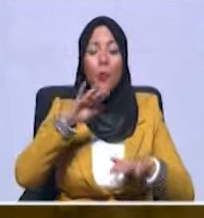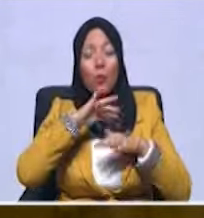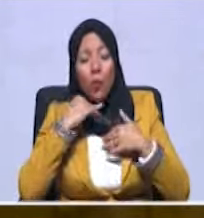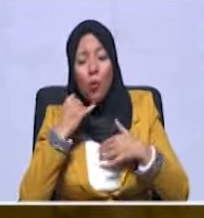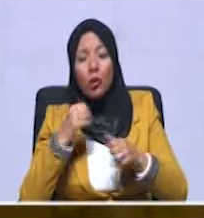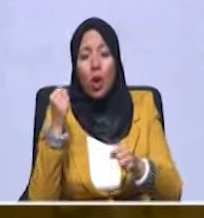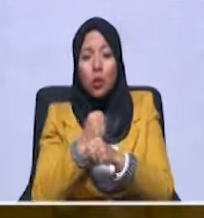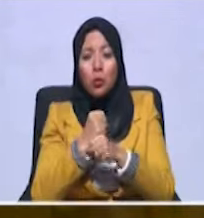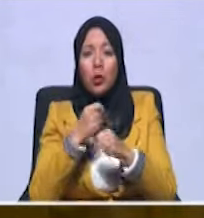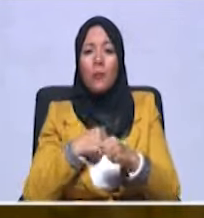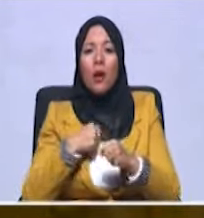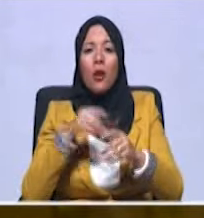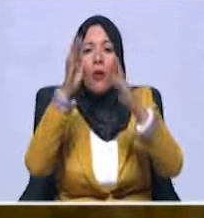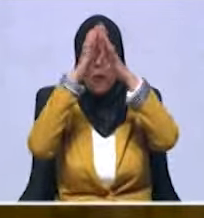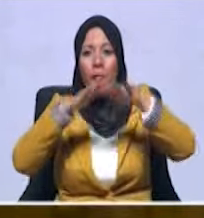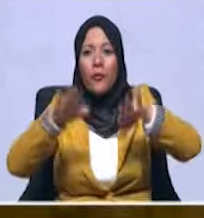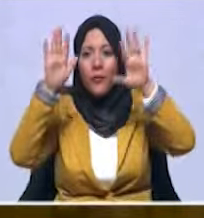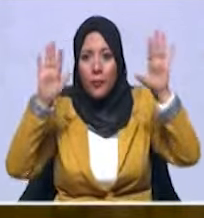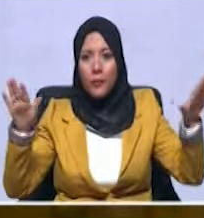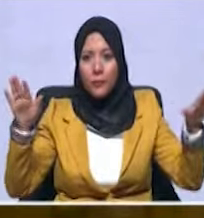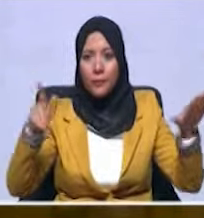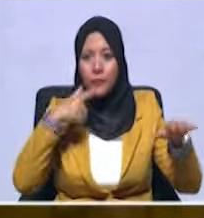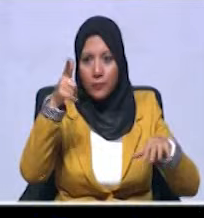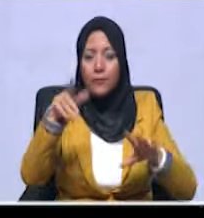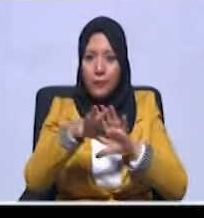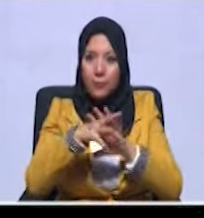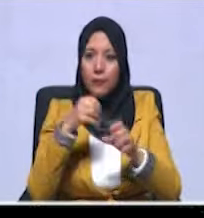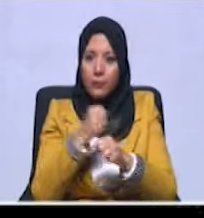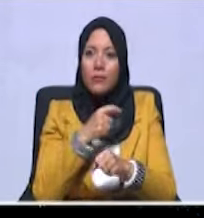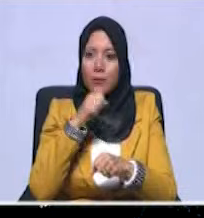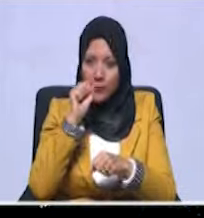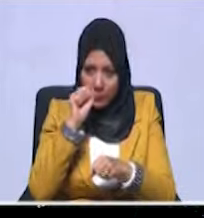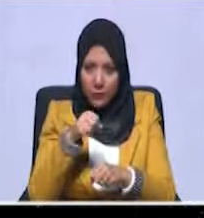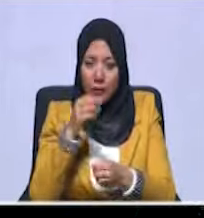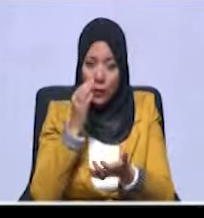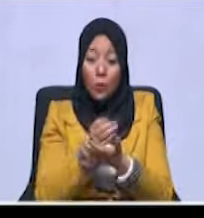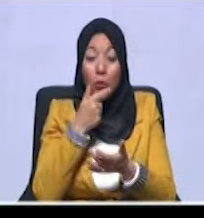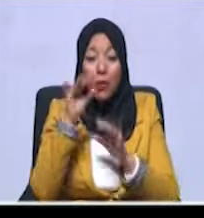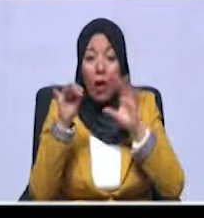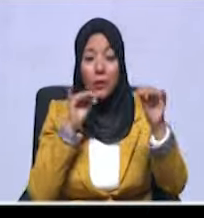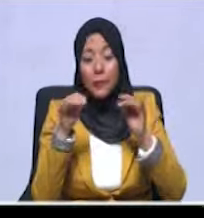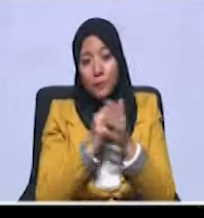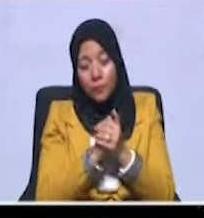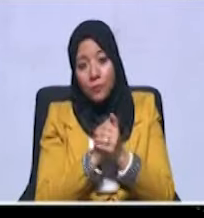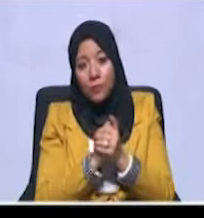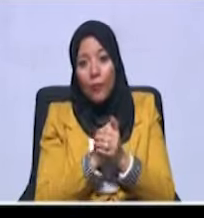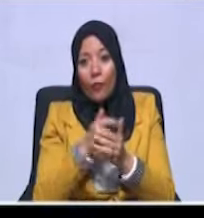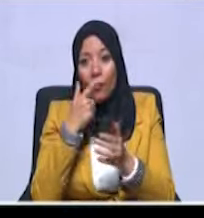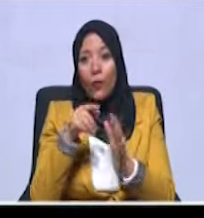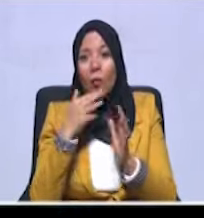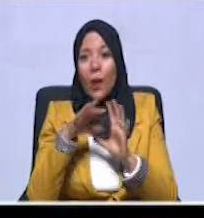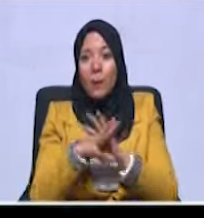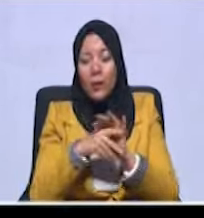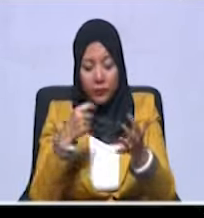خشبة المسرح، وأظن الأمنية دي اتحققت للأستاذ اتحققت. عمر الحريري. مظبوط مظبوط. احكي لي اللي حصل. اللي حصل هو كان بيعمل رواية